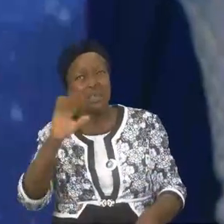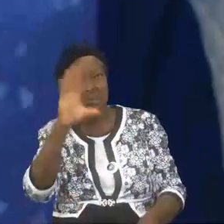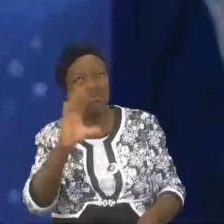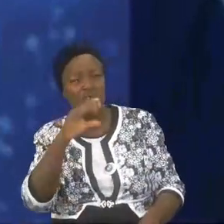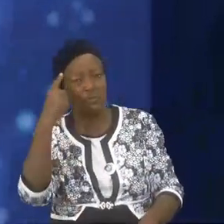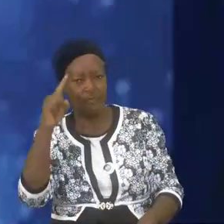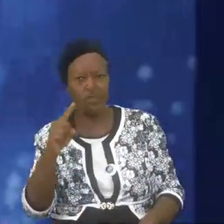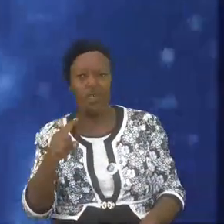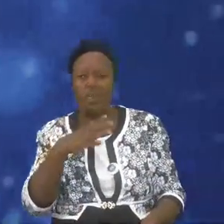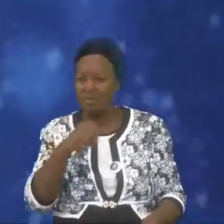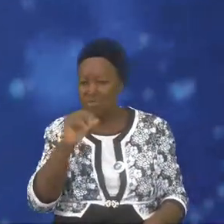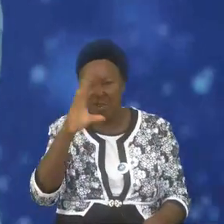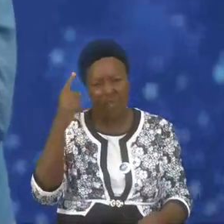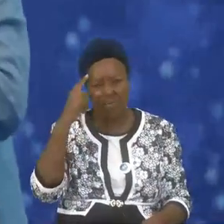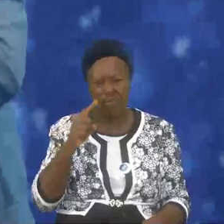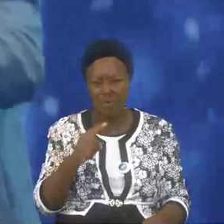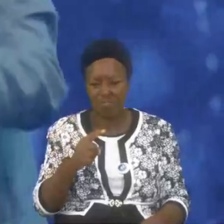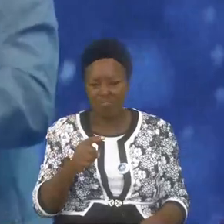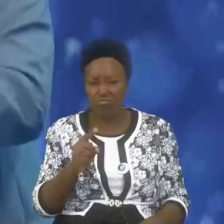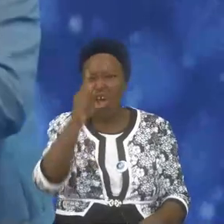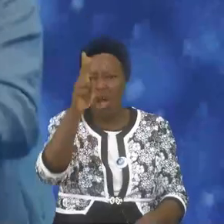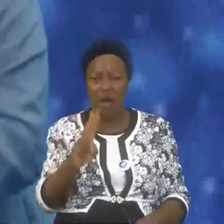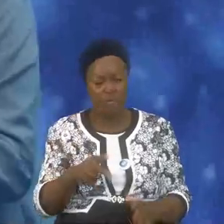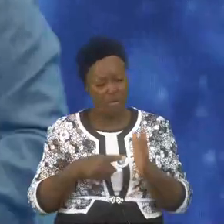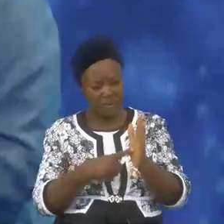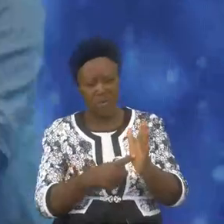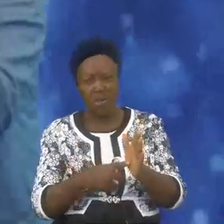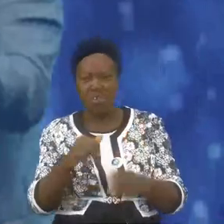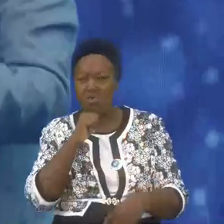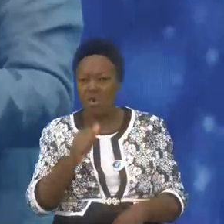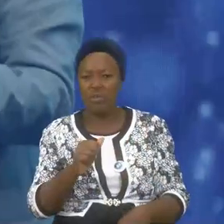cherche. Il ne cherche pas une révélation partielle.